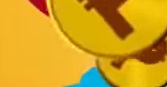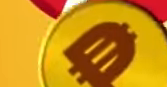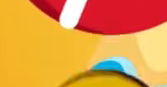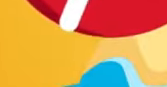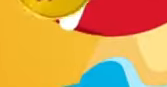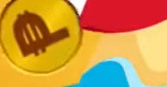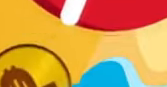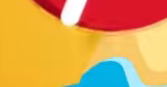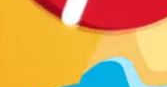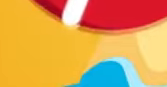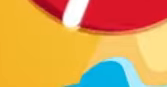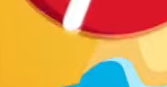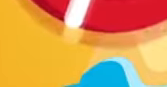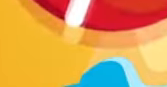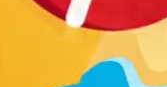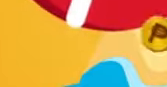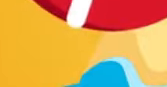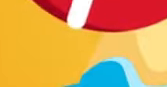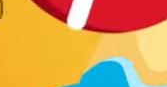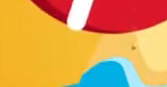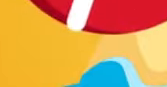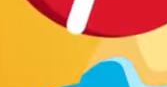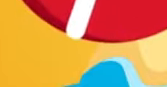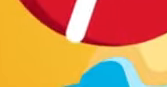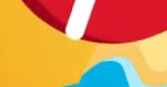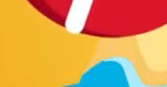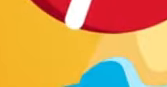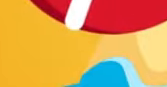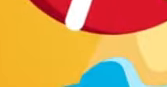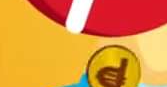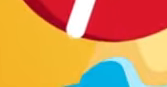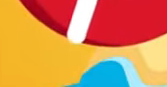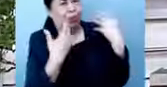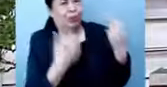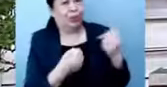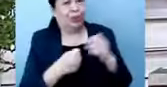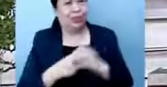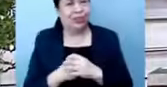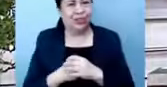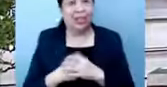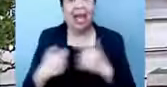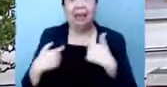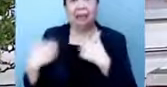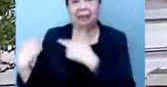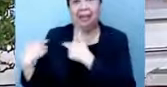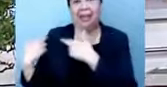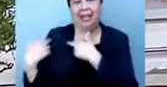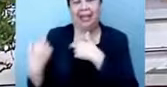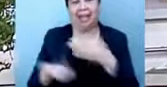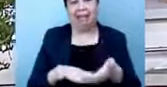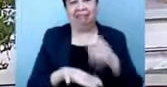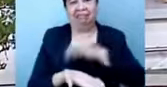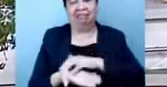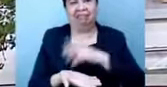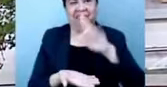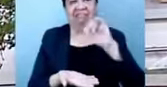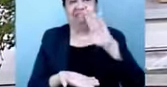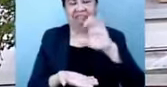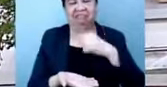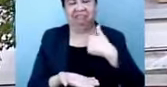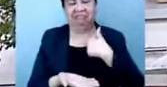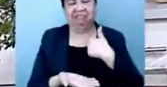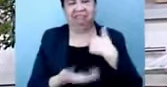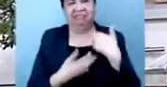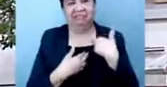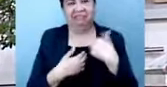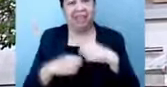Sarap yan. Napalakas ang buga. Ma'am Susie! Kami na taya ni Kaloy sa kanin na isasabay niyo dyan. Alright, oh, perfect. And after mag-swimming din, exactly.